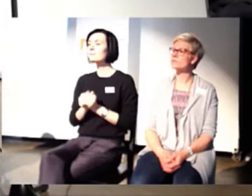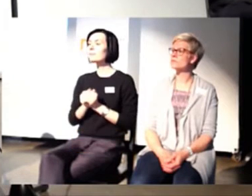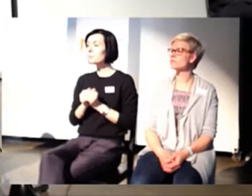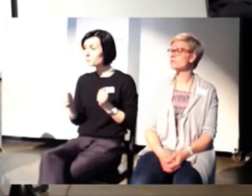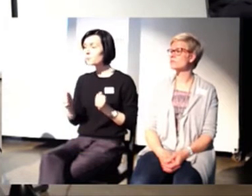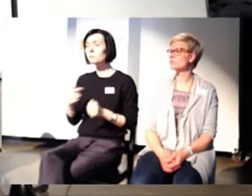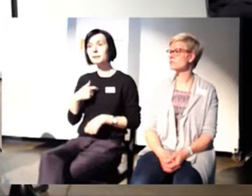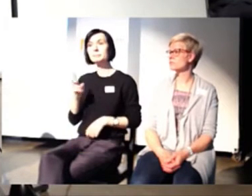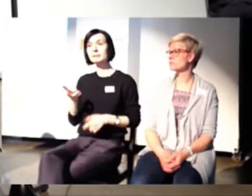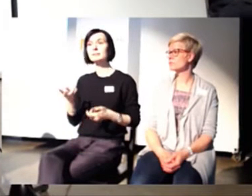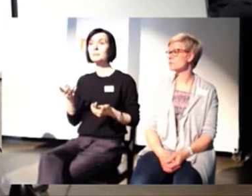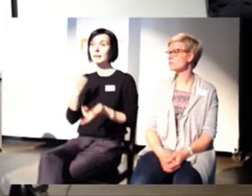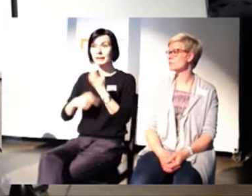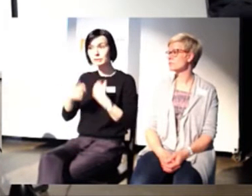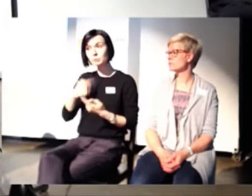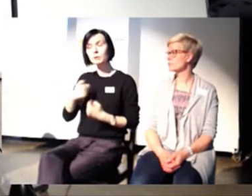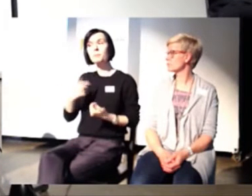tässä. Ja